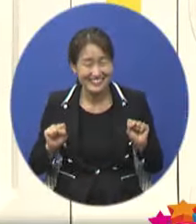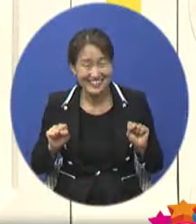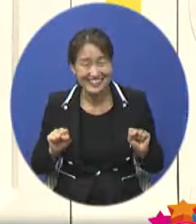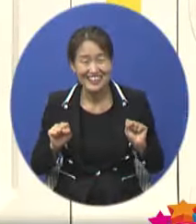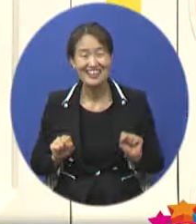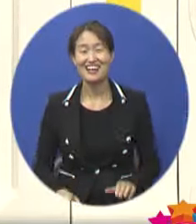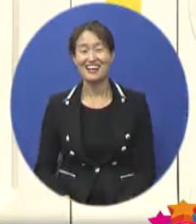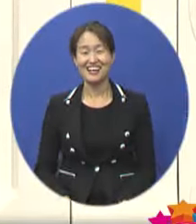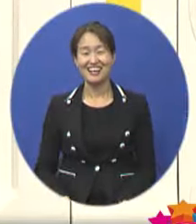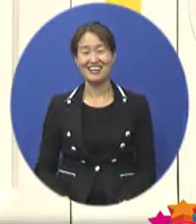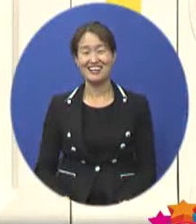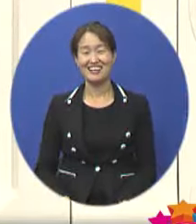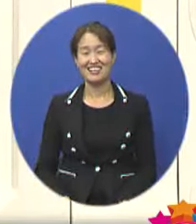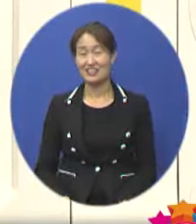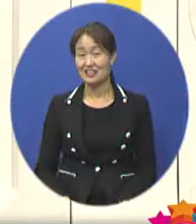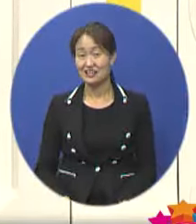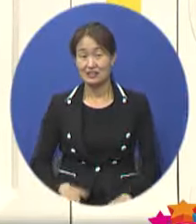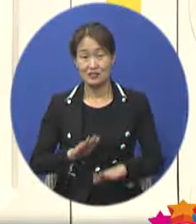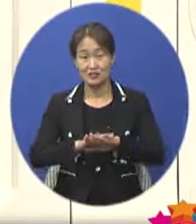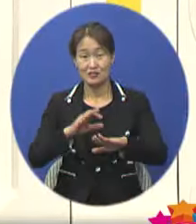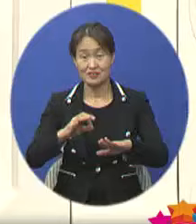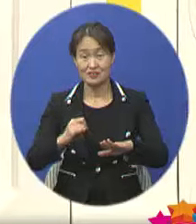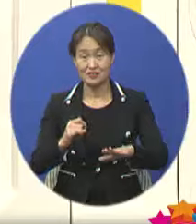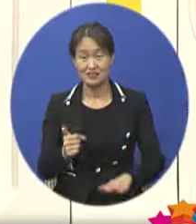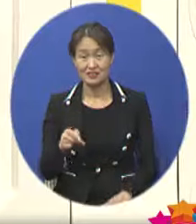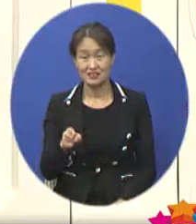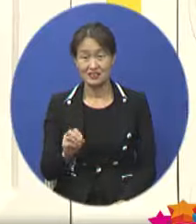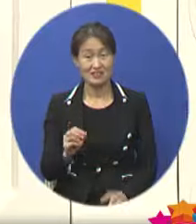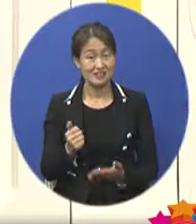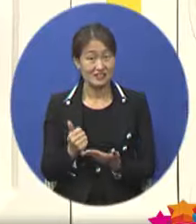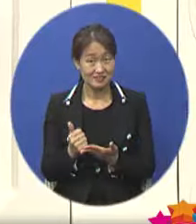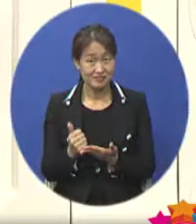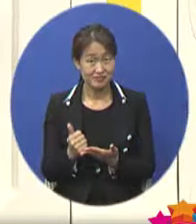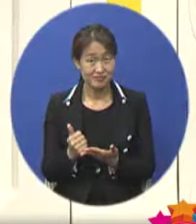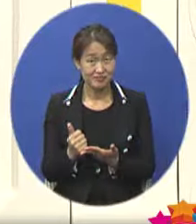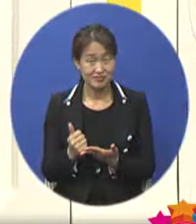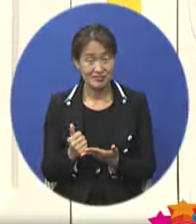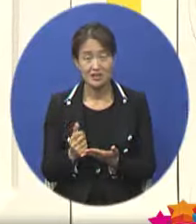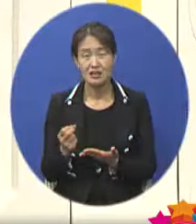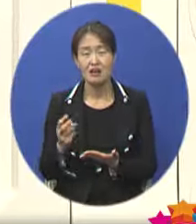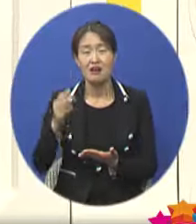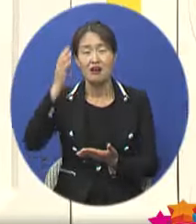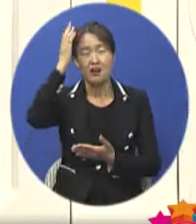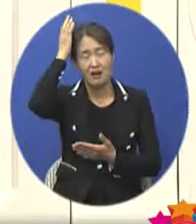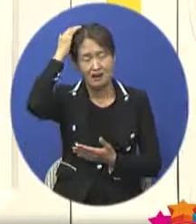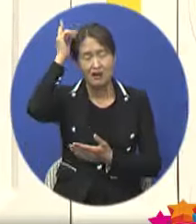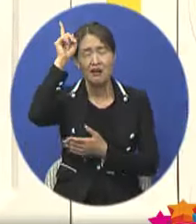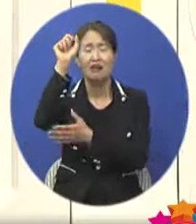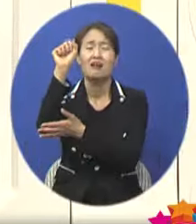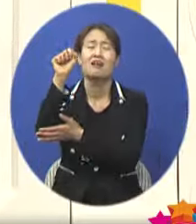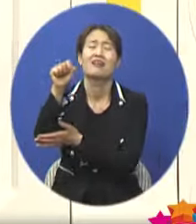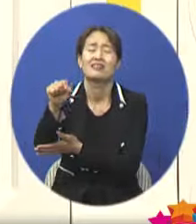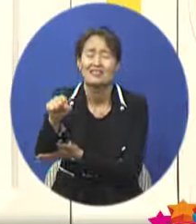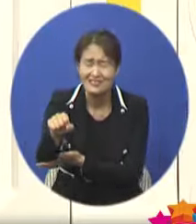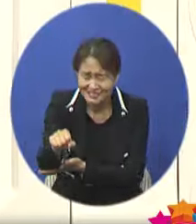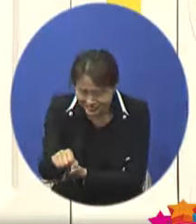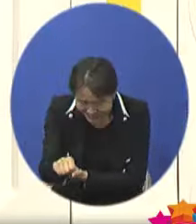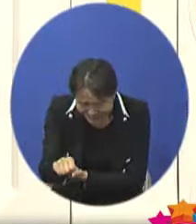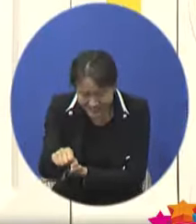오시나 했다. 예. 선웅경님. 예. 정말 내가 또 정수 인사를 한번 또 해야 돼. 우리 둘 다. 아니